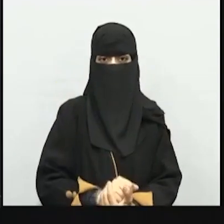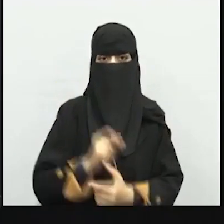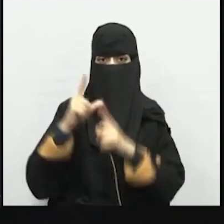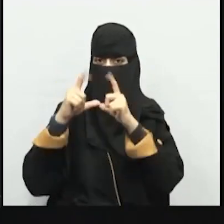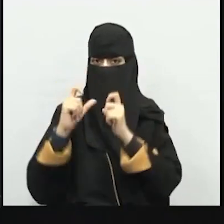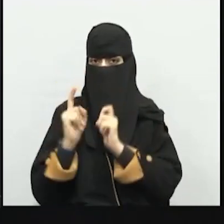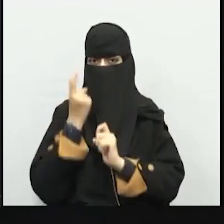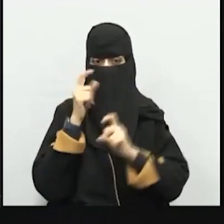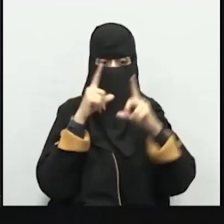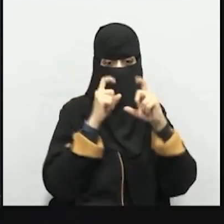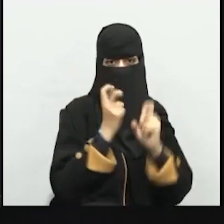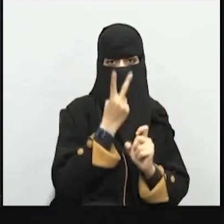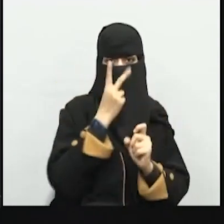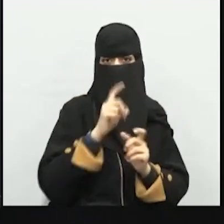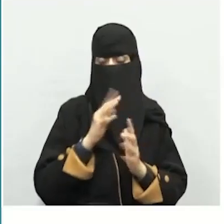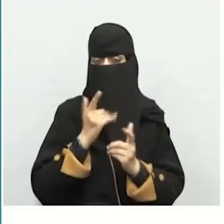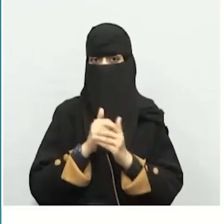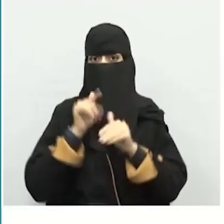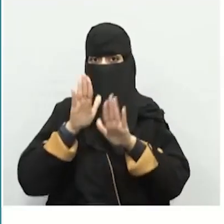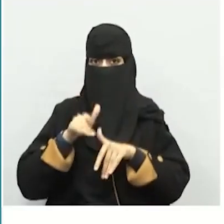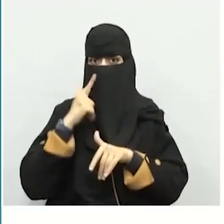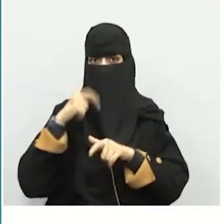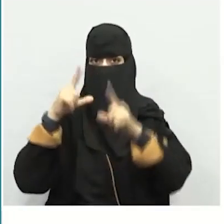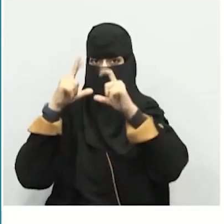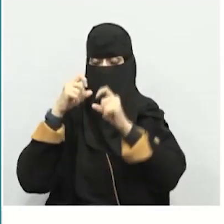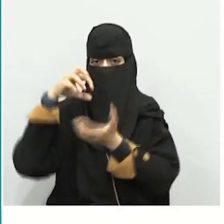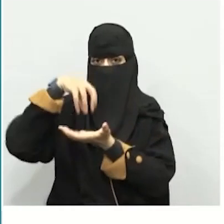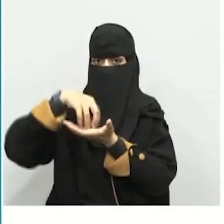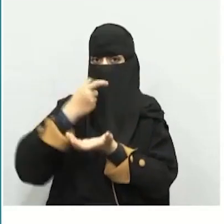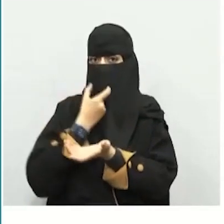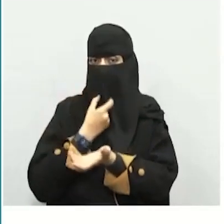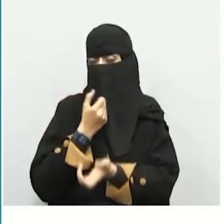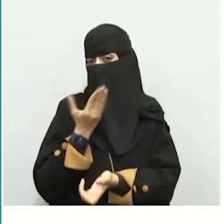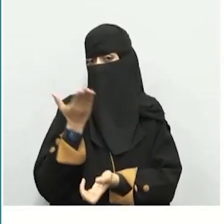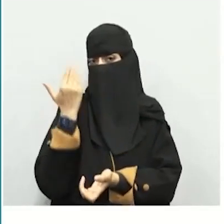الأولى الصورة الثانية. نعم، الصورة الأولى مدينة الرياض قديما،